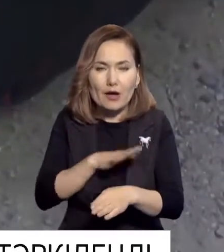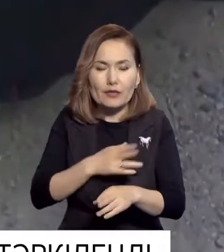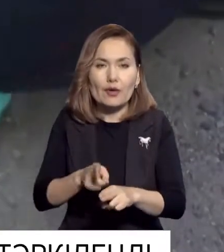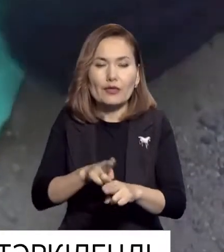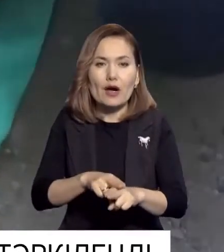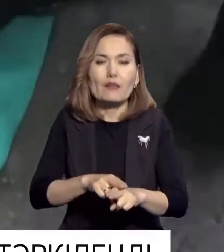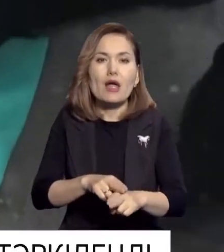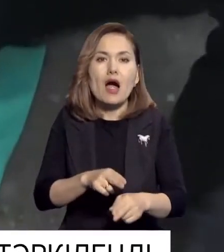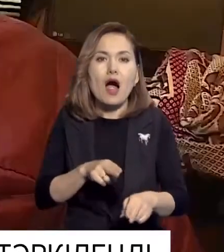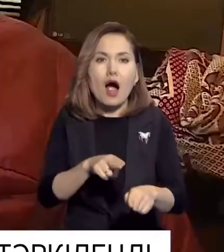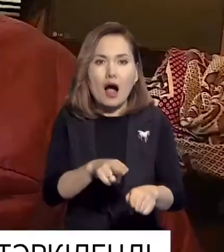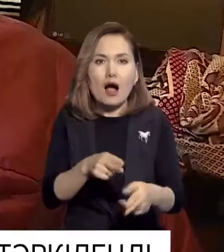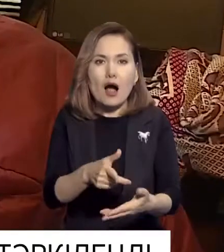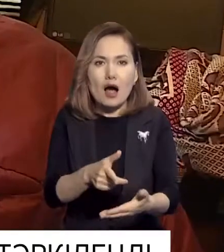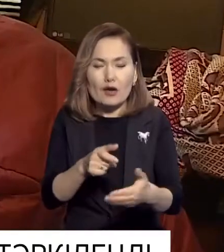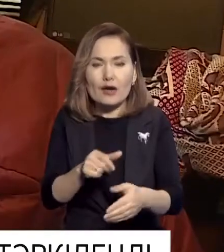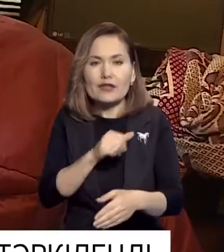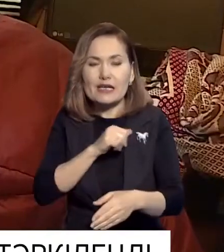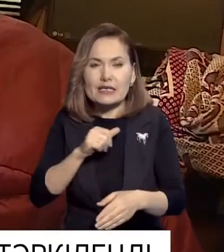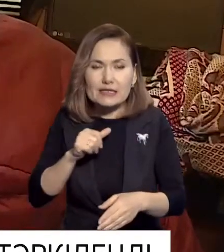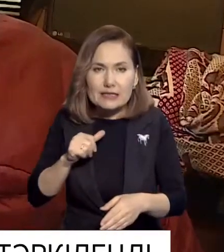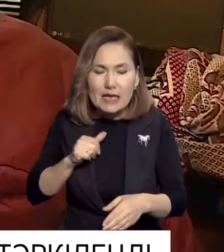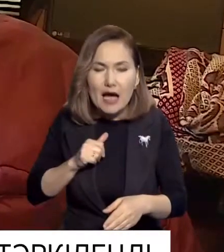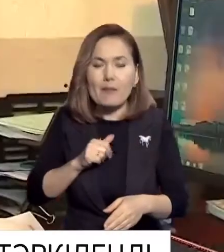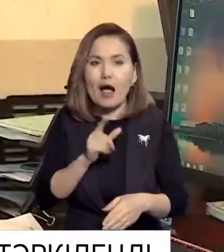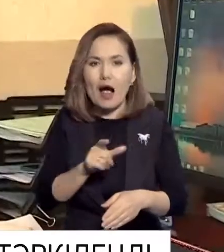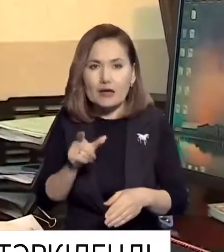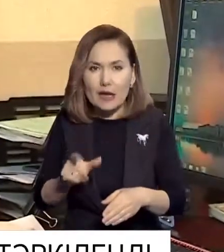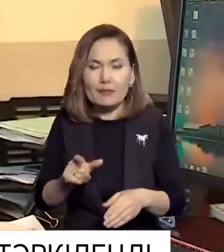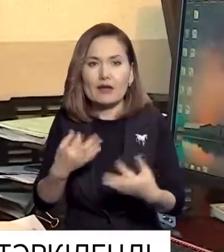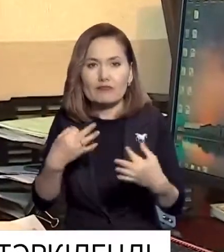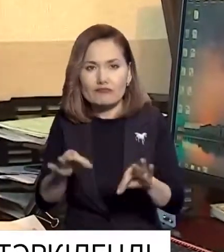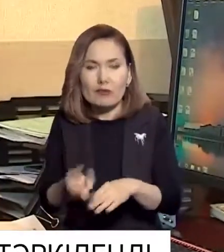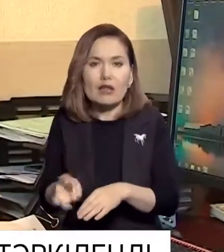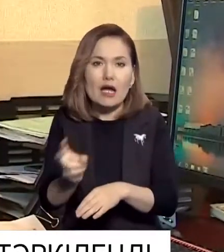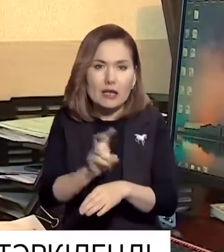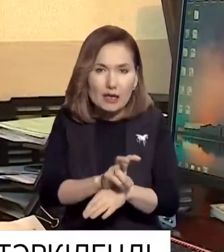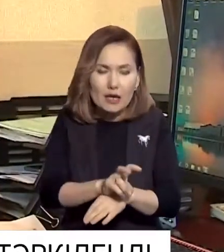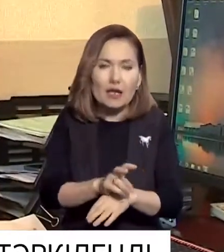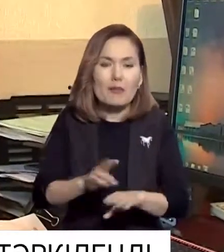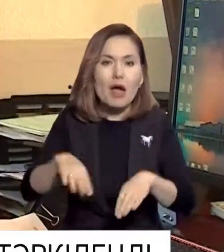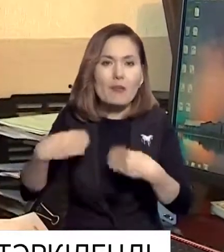суық қаруды өз еркімен тапсырғандар да бар. Бұл азаматтардың әрекетінде